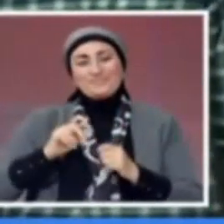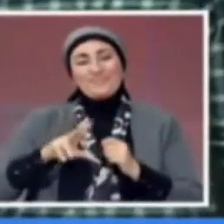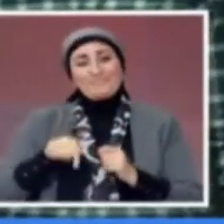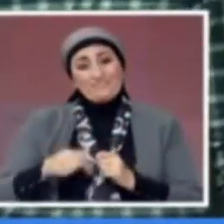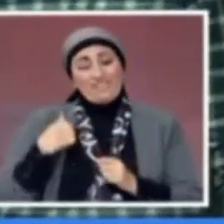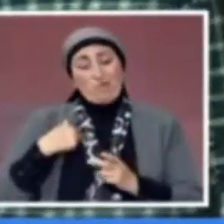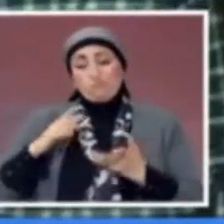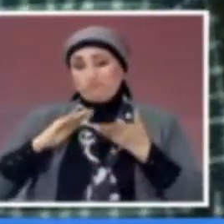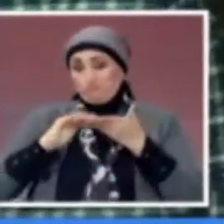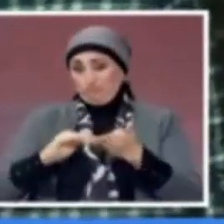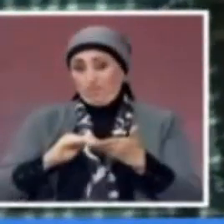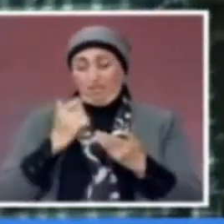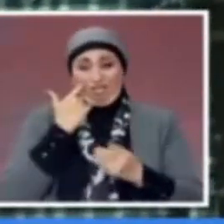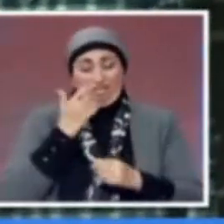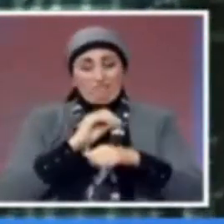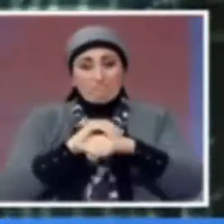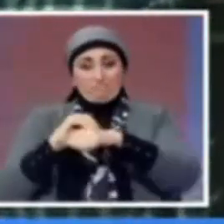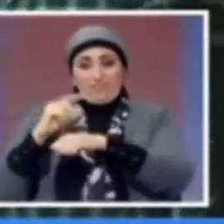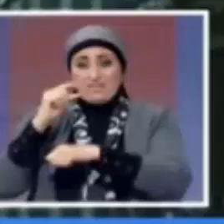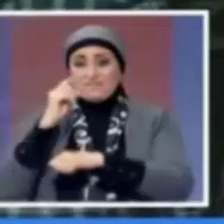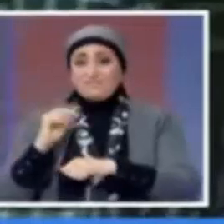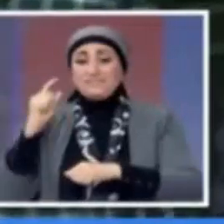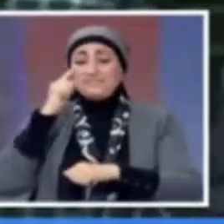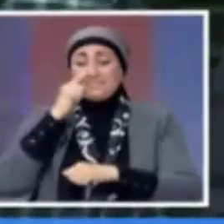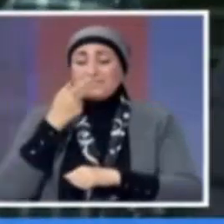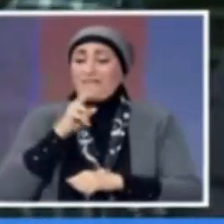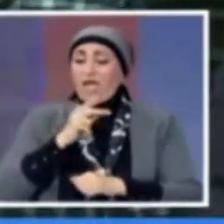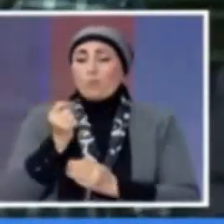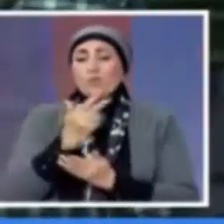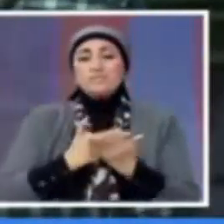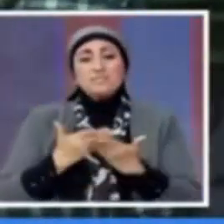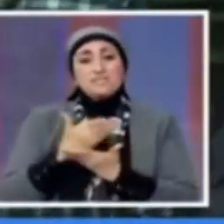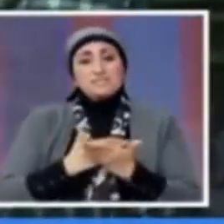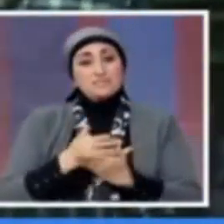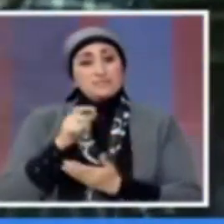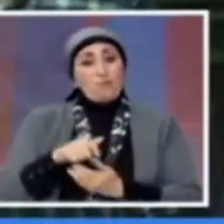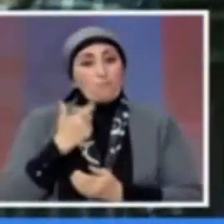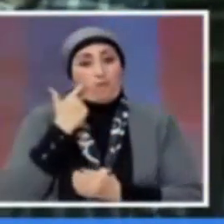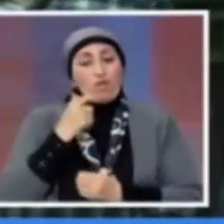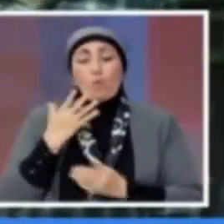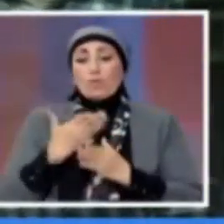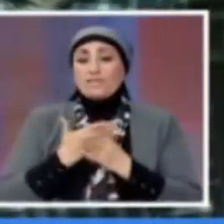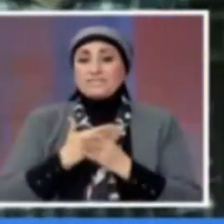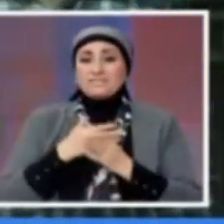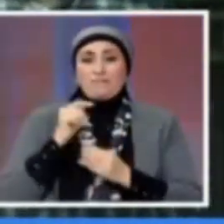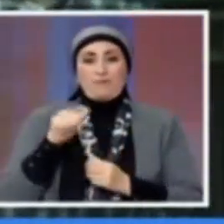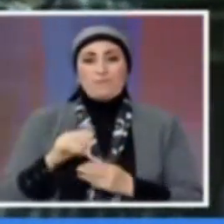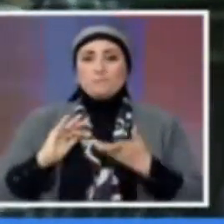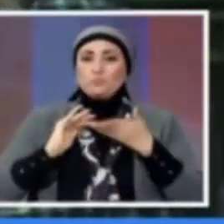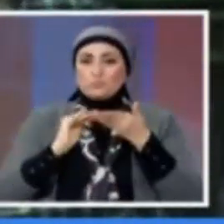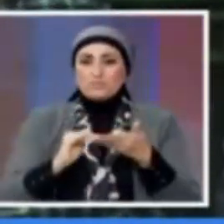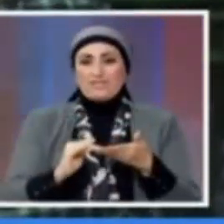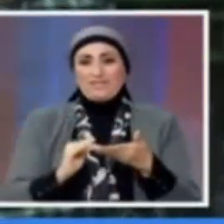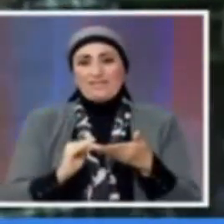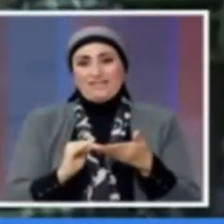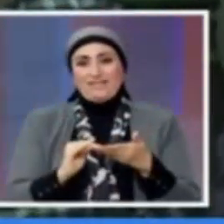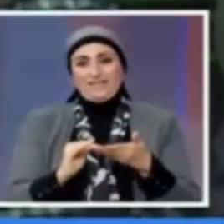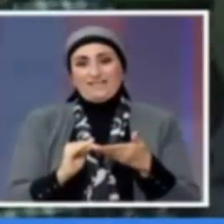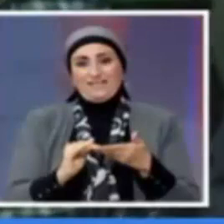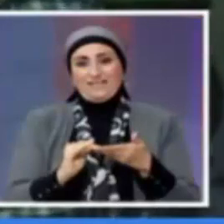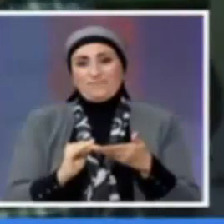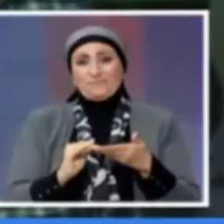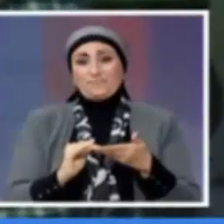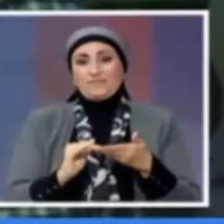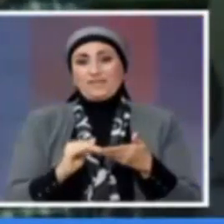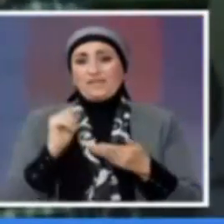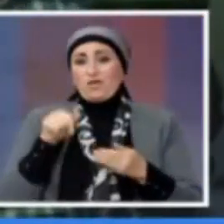الجانب الاستثماري والاقتصادي الذي من شأنه مساعدة الأهالي ومساعدة المواطنين